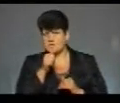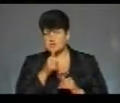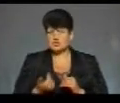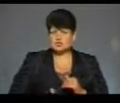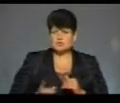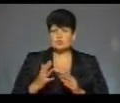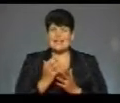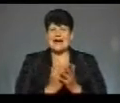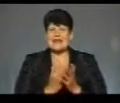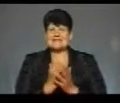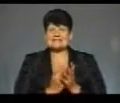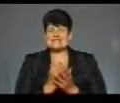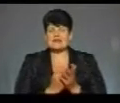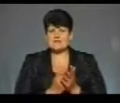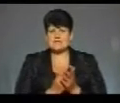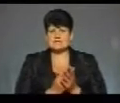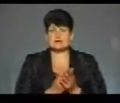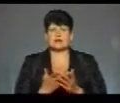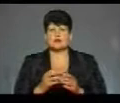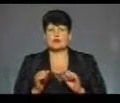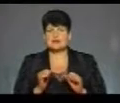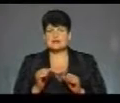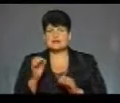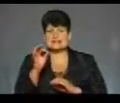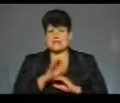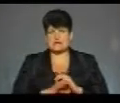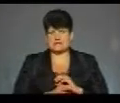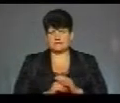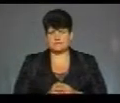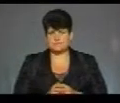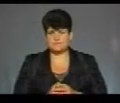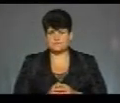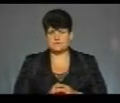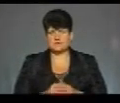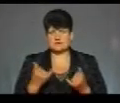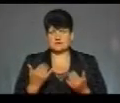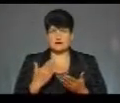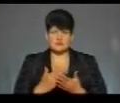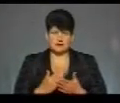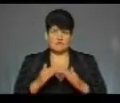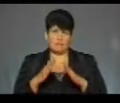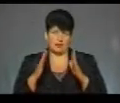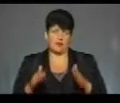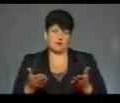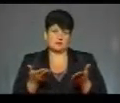житимуть резервісти із бригад оперативного командування «Захід». Зараз ми знаходимося в типовій палаці